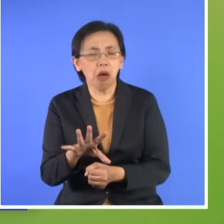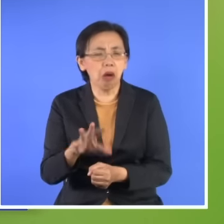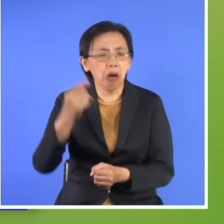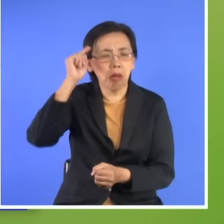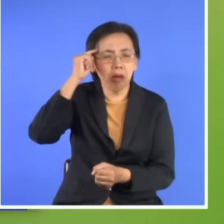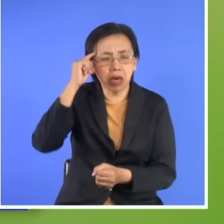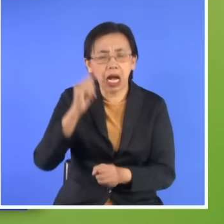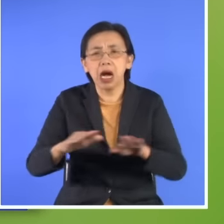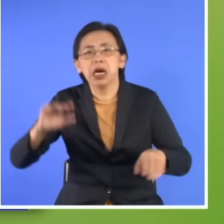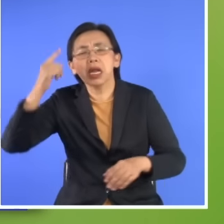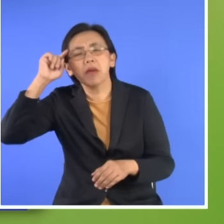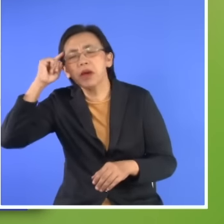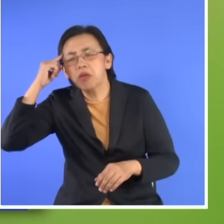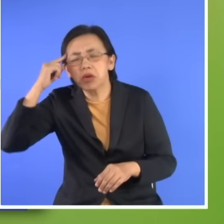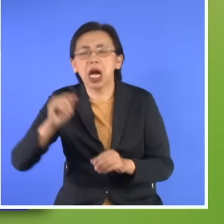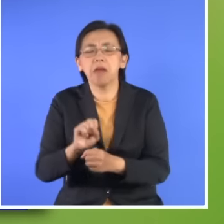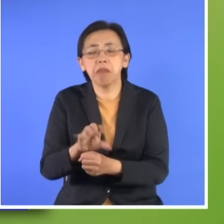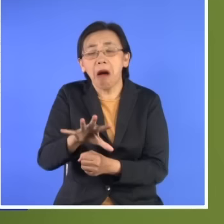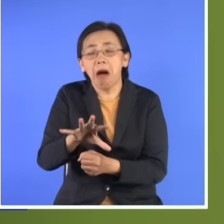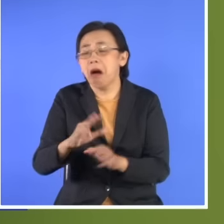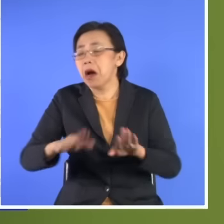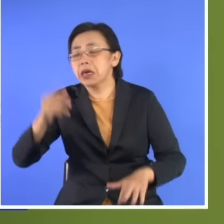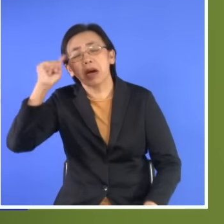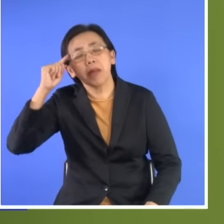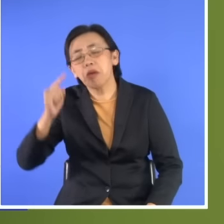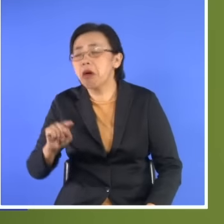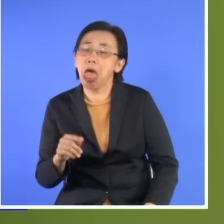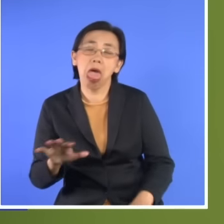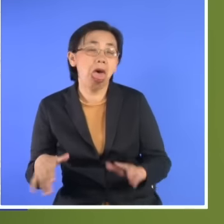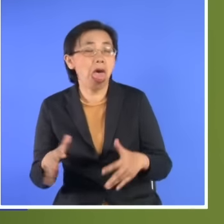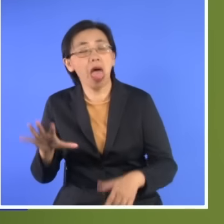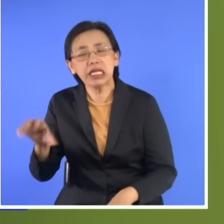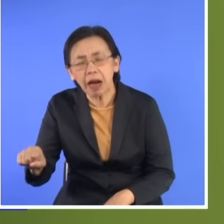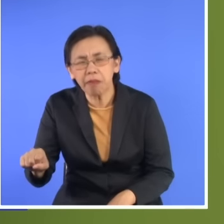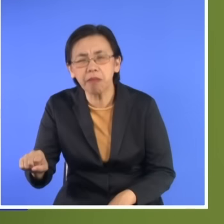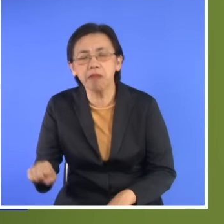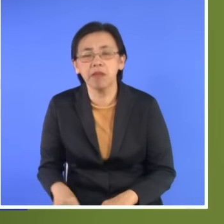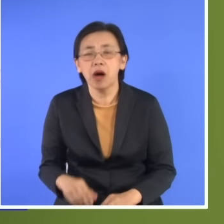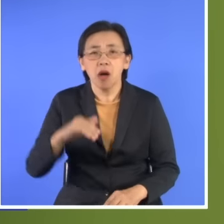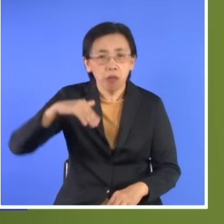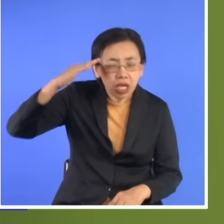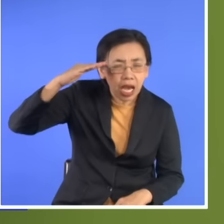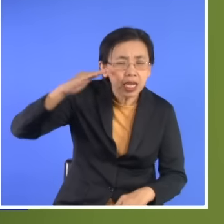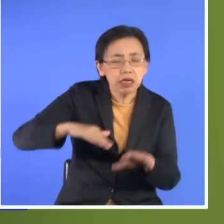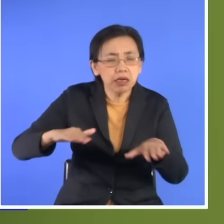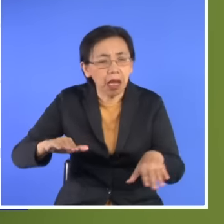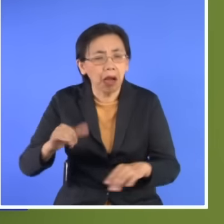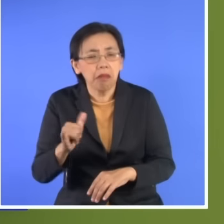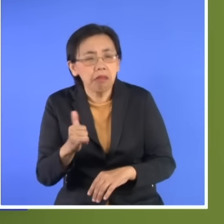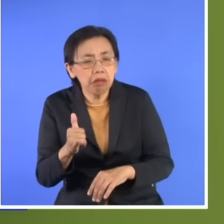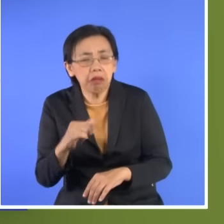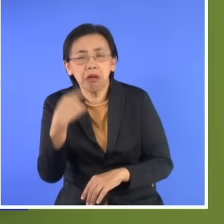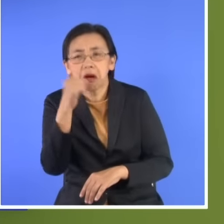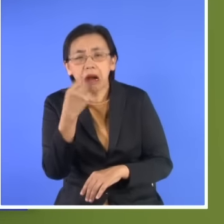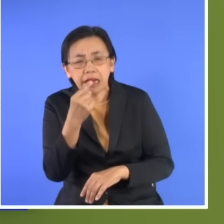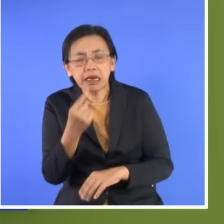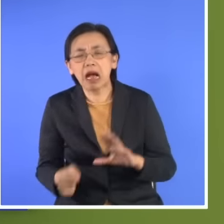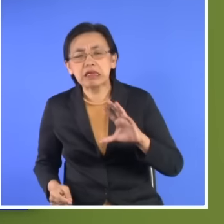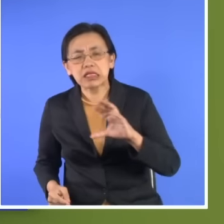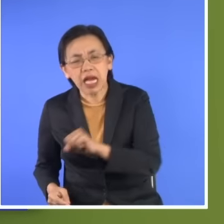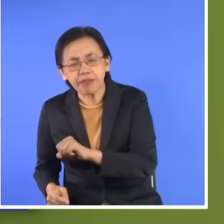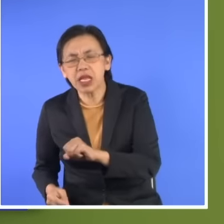นะคือเด็กก็ไม่รู้อ่ะเรื่องของเด็กมันก็วิ่งไปใช่มั้ยไปจับไปจับเข้าให้อย่าว่าแต่เด็กหรือผู้ใหญ่เลยถ้าใครเค้าเรียกว่าเนี่ยพลาดไปจับเข้า